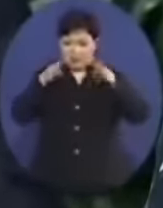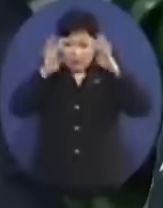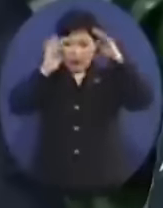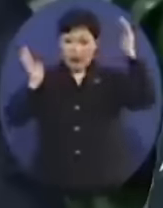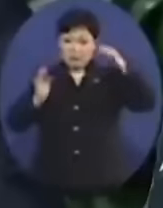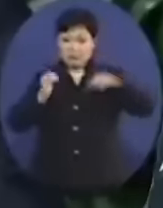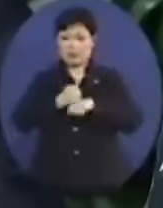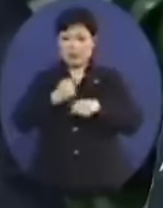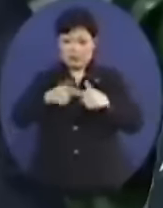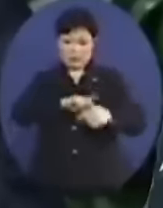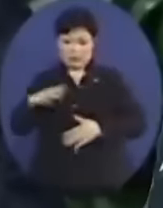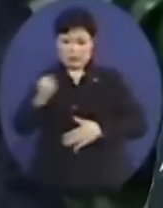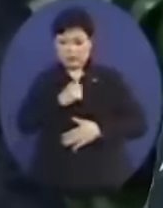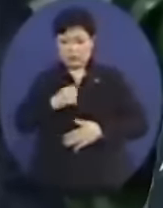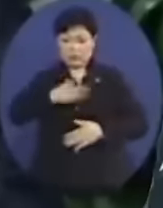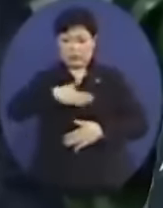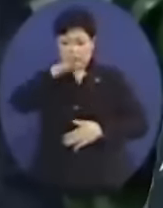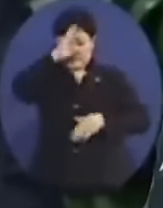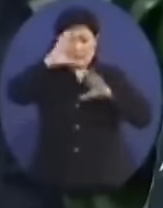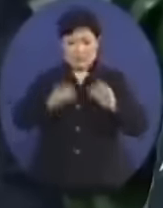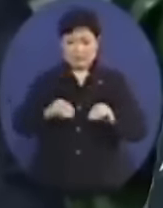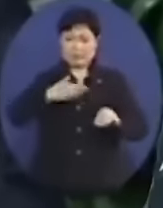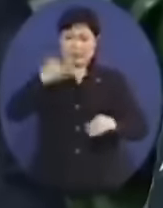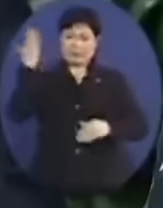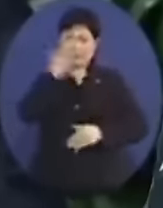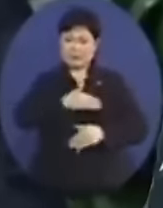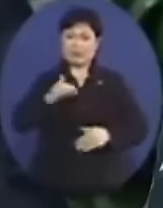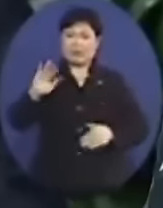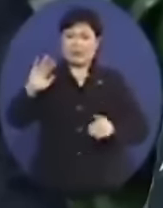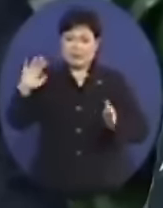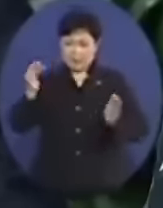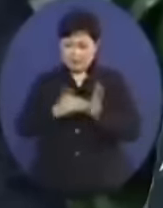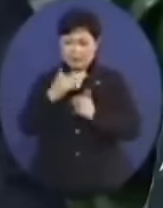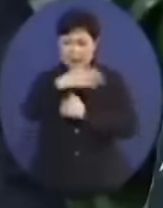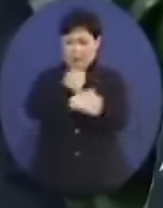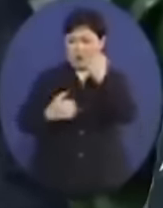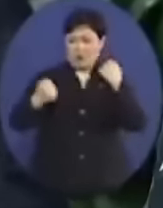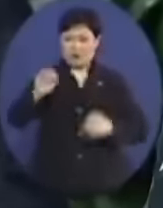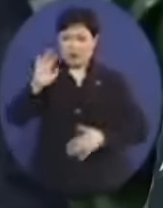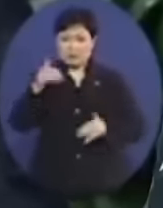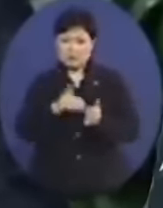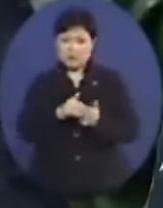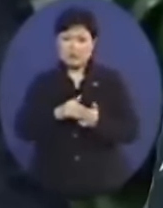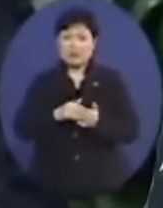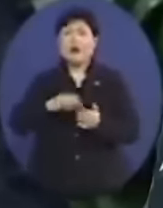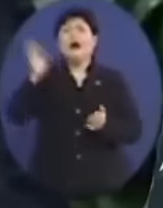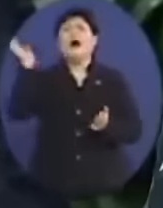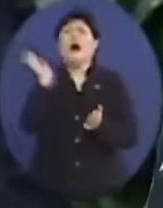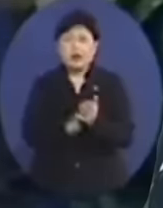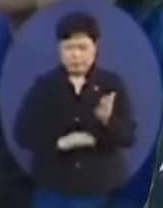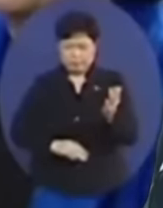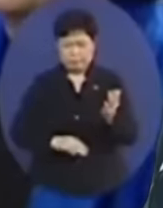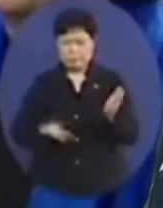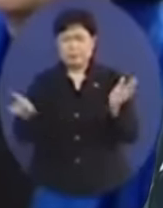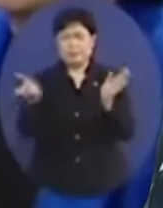오늘지가 깨끗이 되어 나았습니다 아멘 건강해 되었습니다 아멘 아이고 안